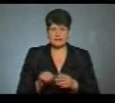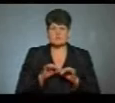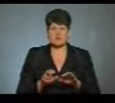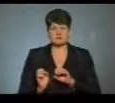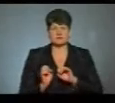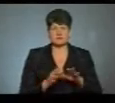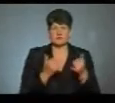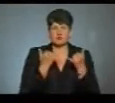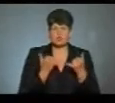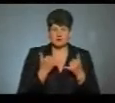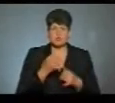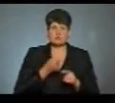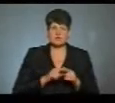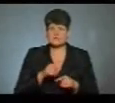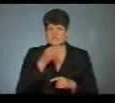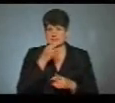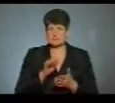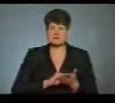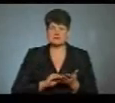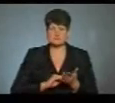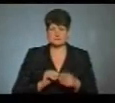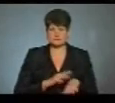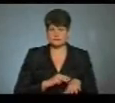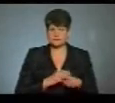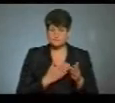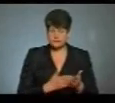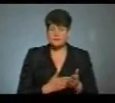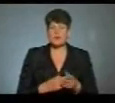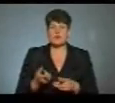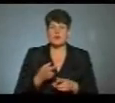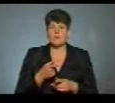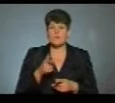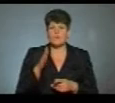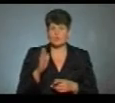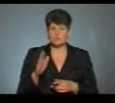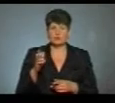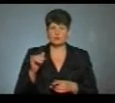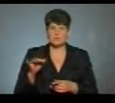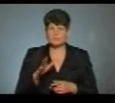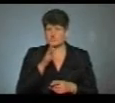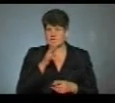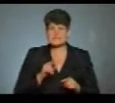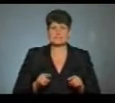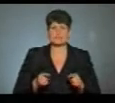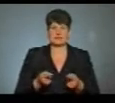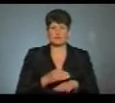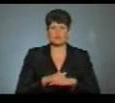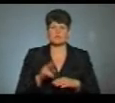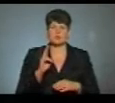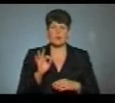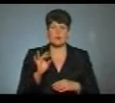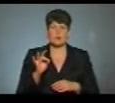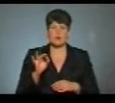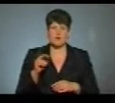нам повідомила речниця обласної прокуратури Леся Гурецька. За словами Володимира Букатки, під час затримання на вулиці Корольова в